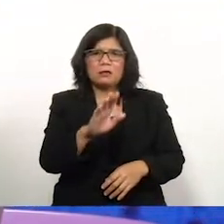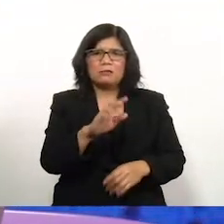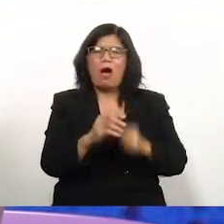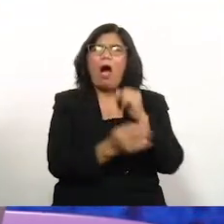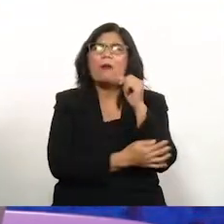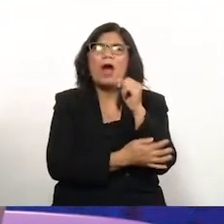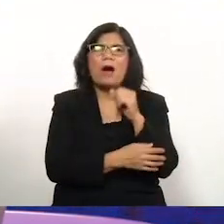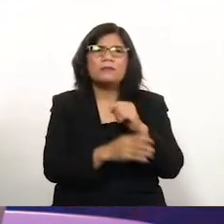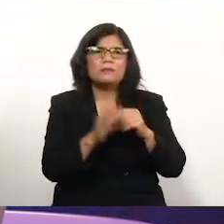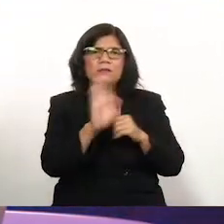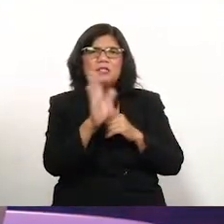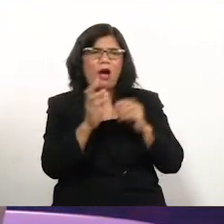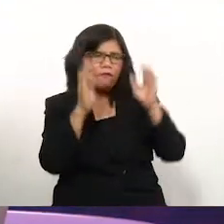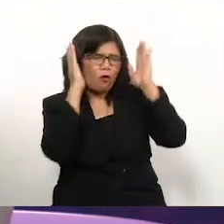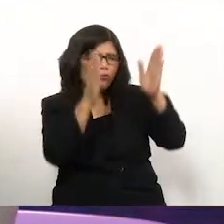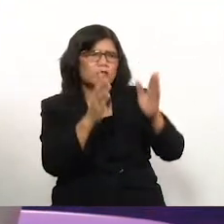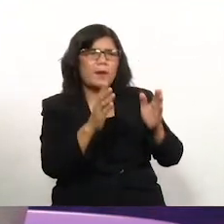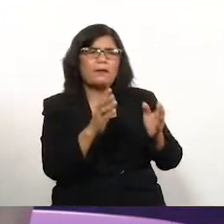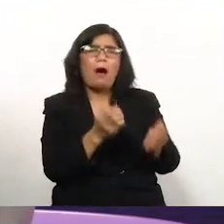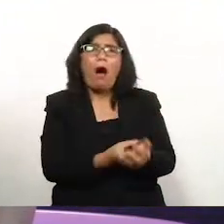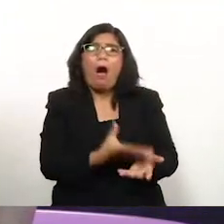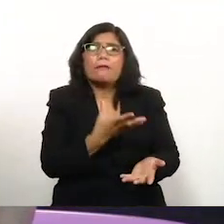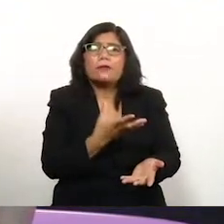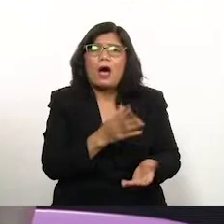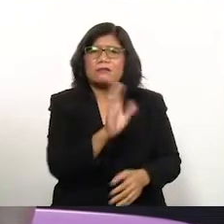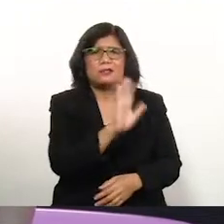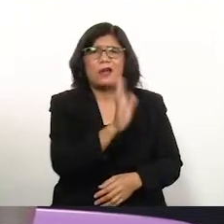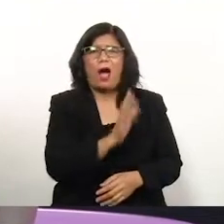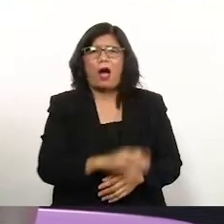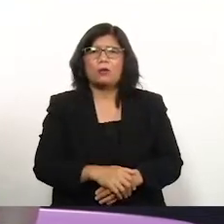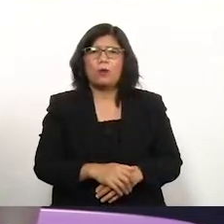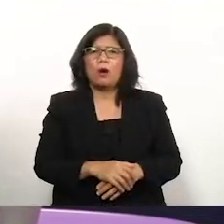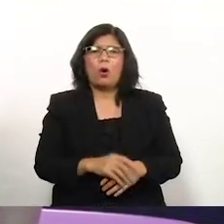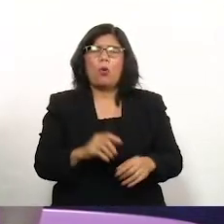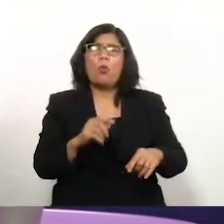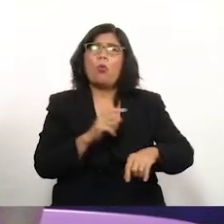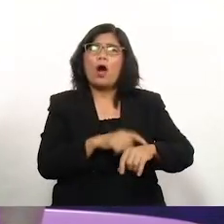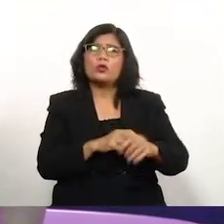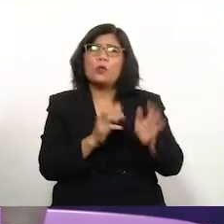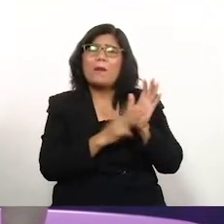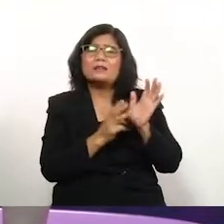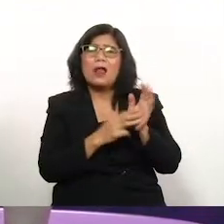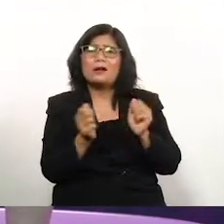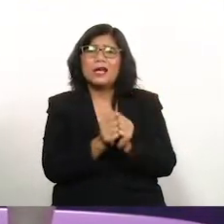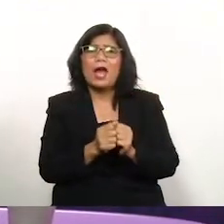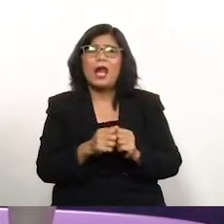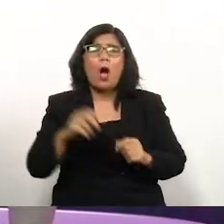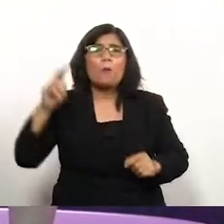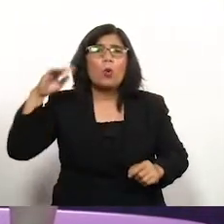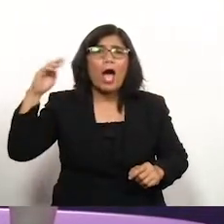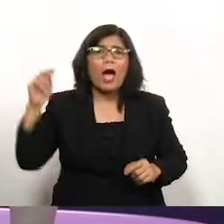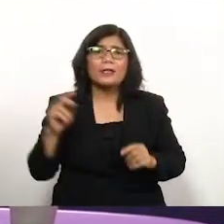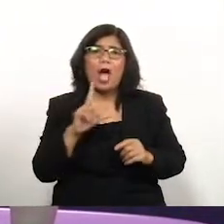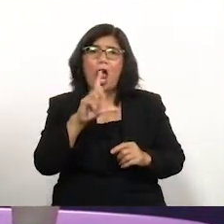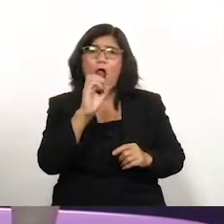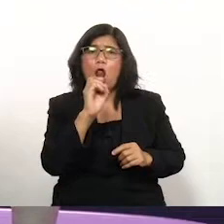Arogan dia tidak fokus pada kekayaan Hai waktu dia bermasalah dengan road yang tidak bilang Ayo kita buktikan siapa yang